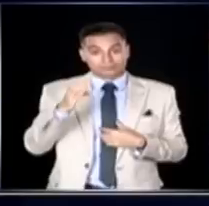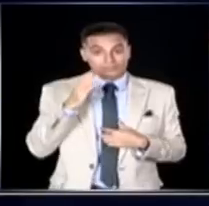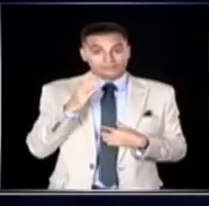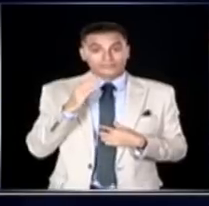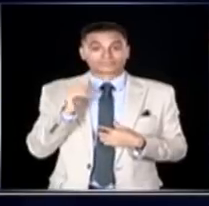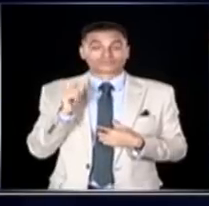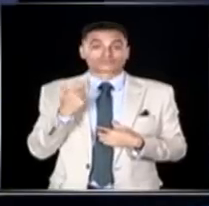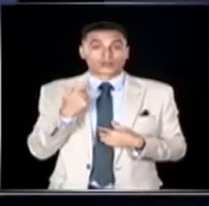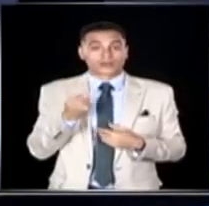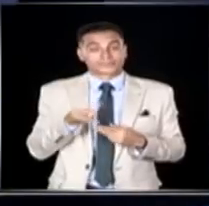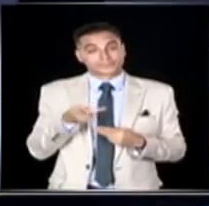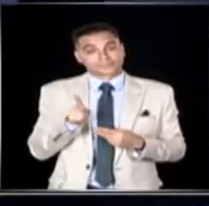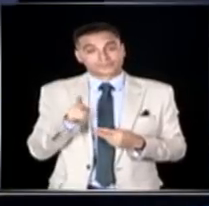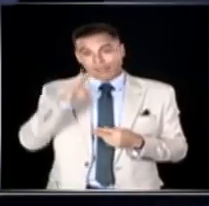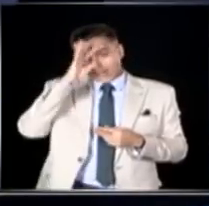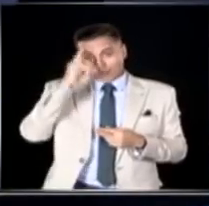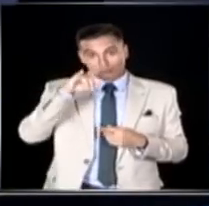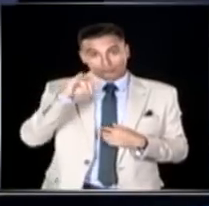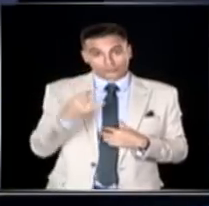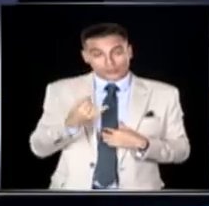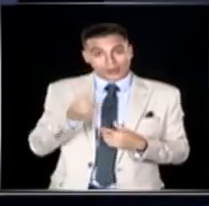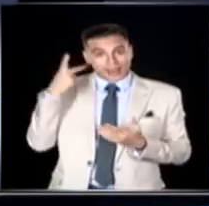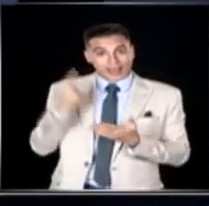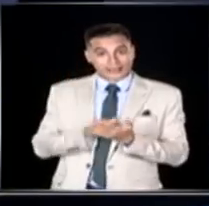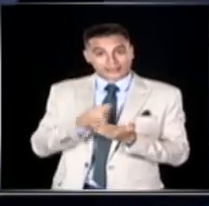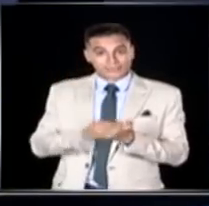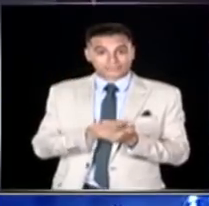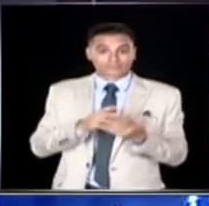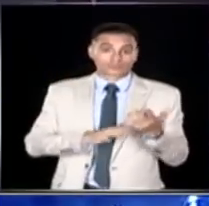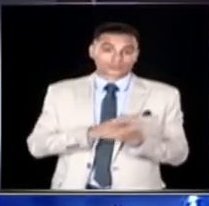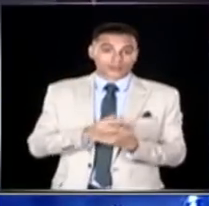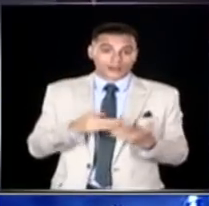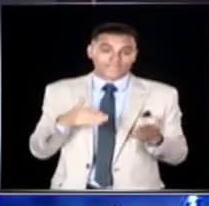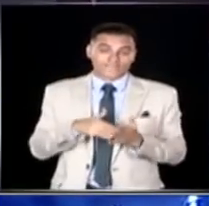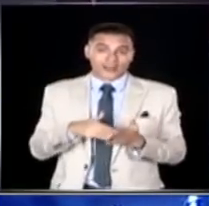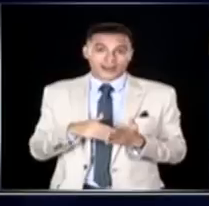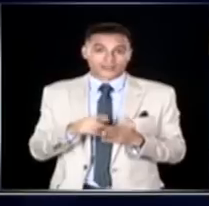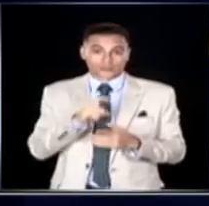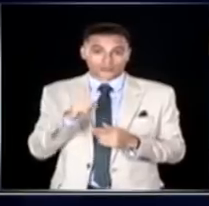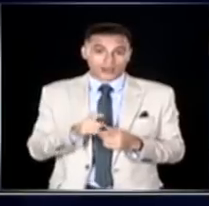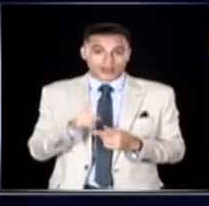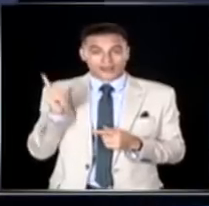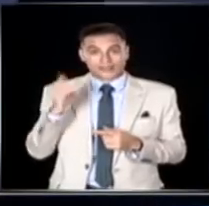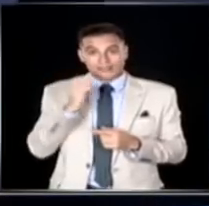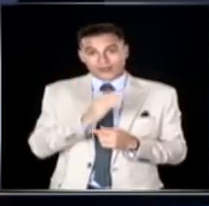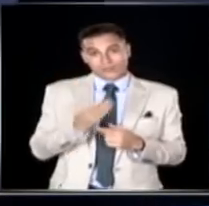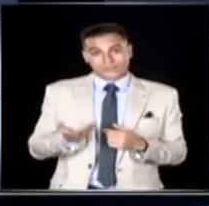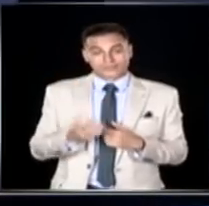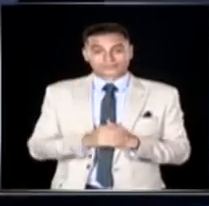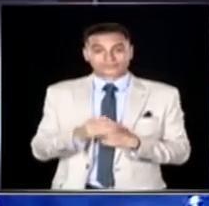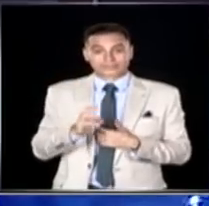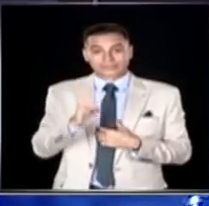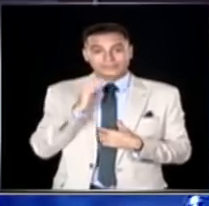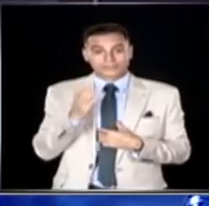طبعا انتوا حظكم حلو، لو كنتوا خدتوا جوكر في الأدب كانت بقت مشكلة، لأن السؤال الجاو في الشيماء.